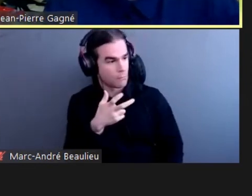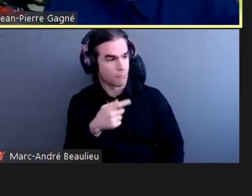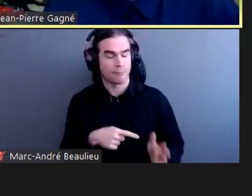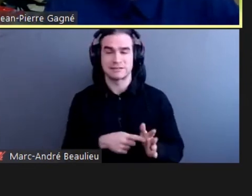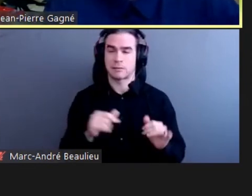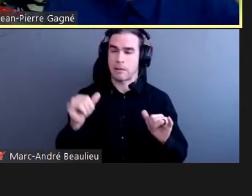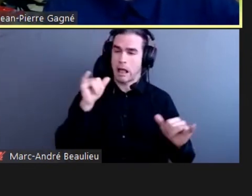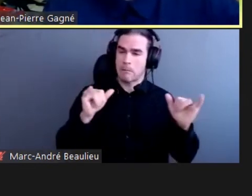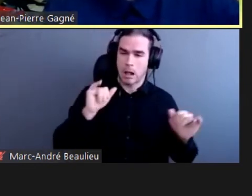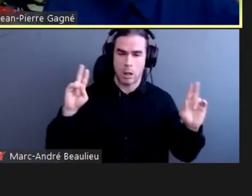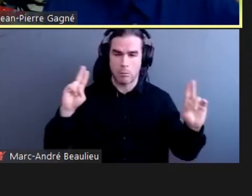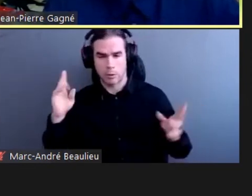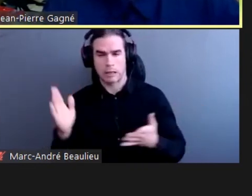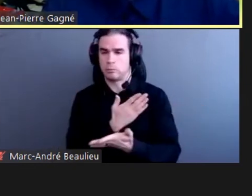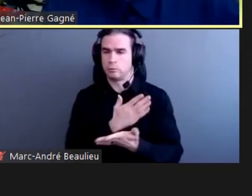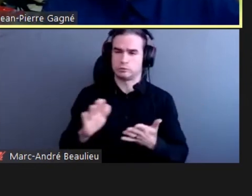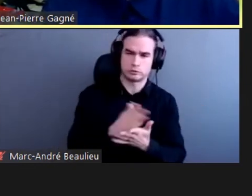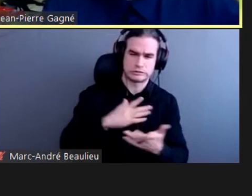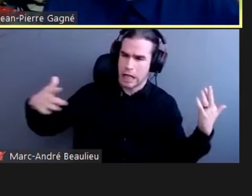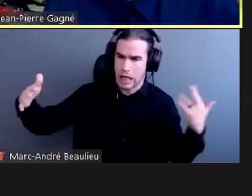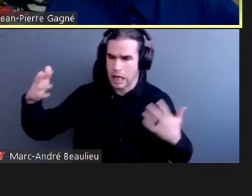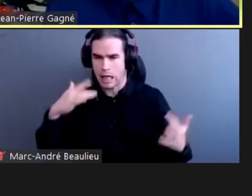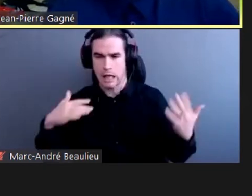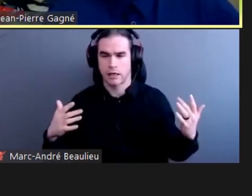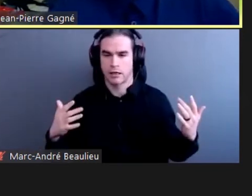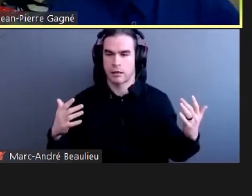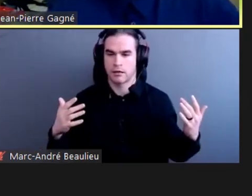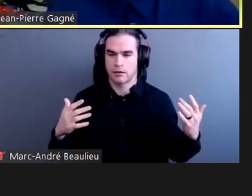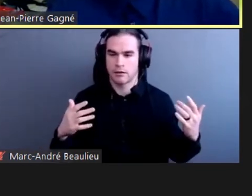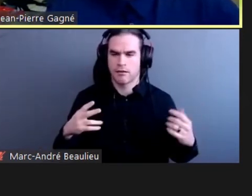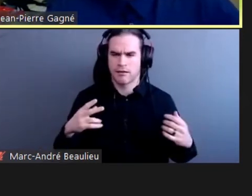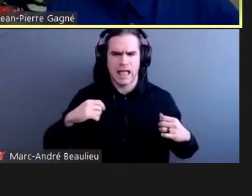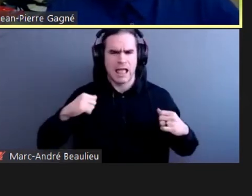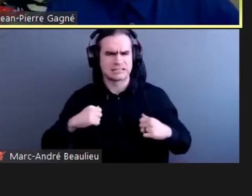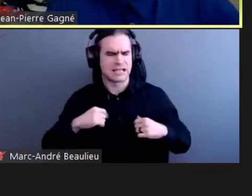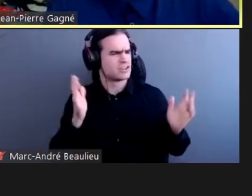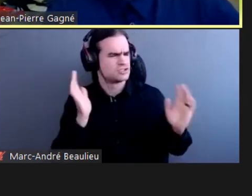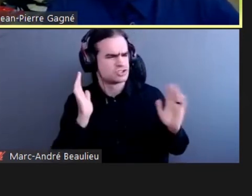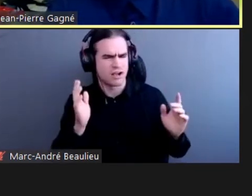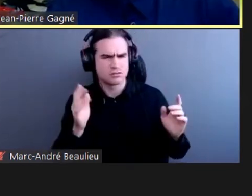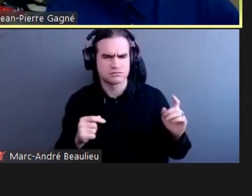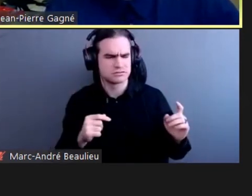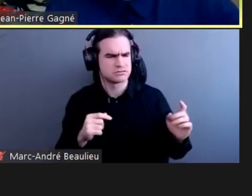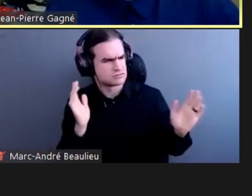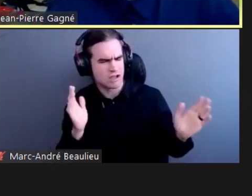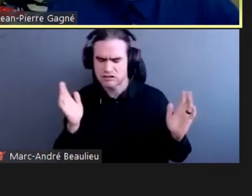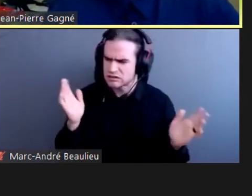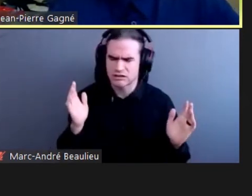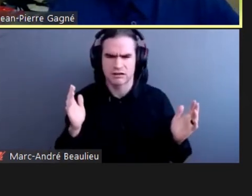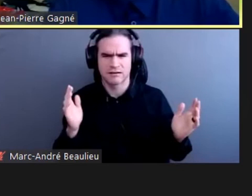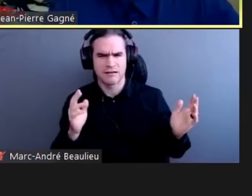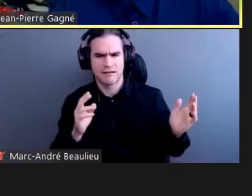bars et c'est tout plein de bruit puis tout plein de musique, vous allez vous apercevoir que si vous essayez de jaser, de discuter avec quelqu'un, que la première